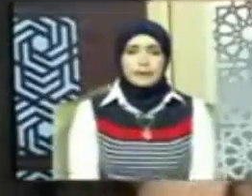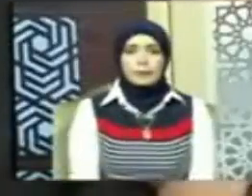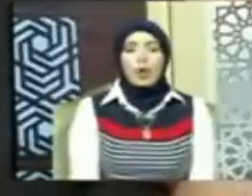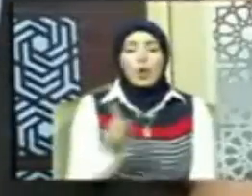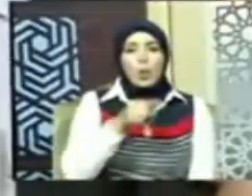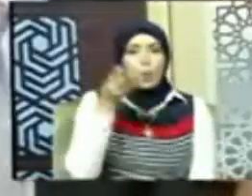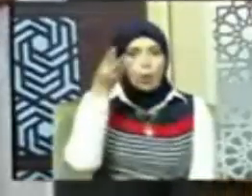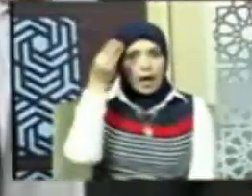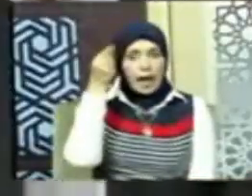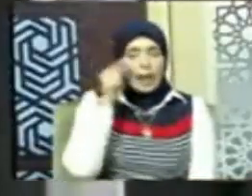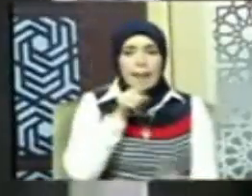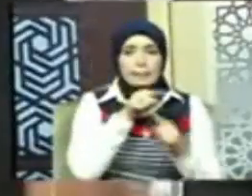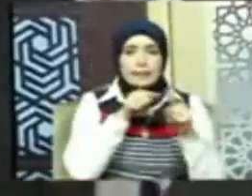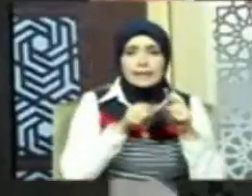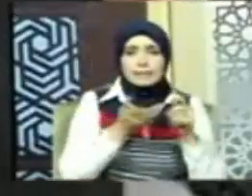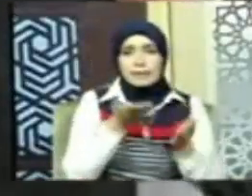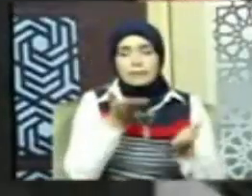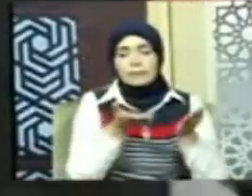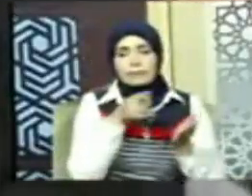والعلم النسبي.